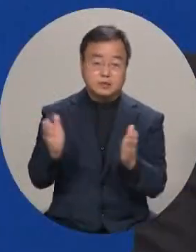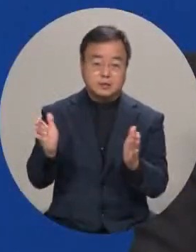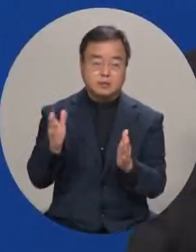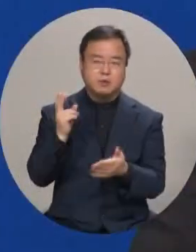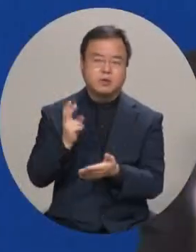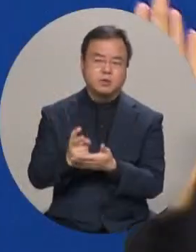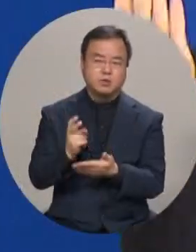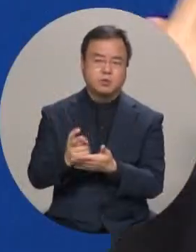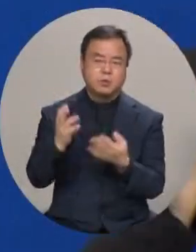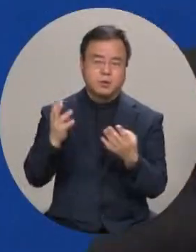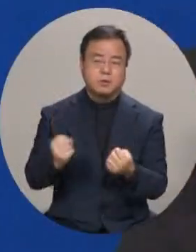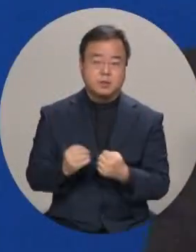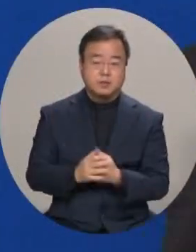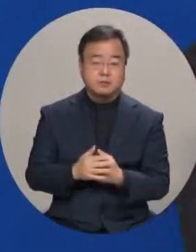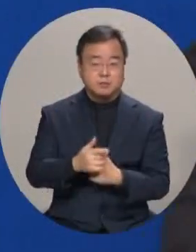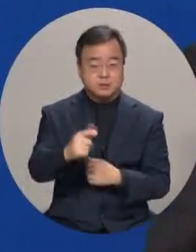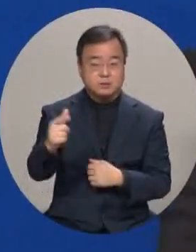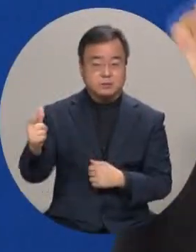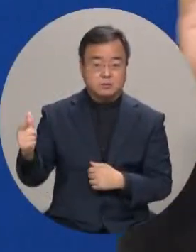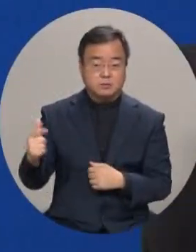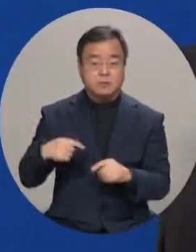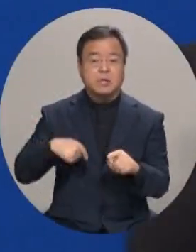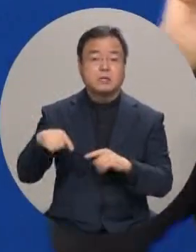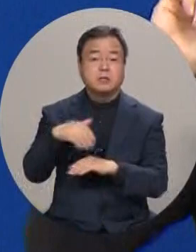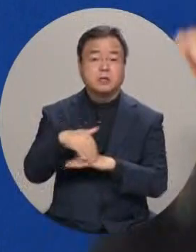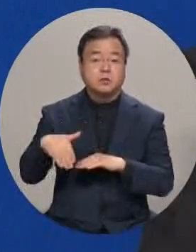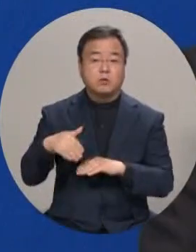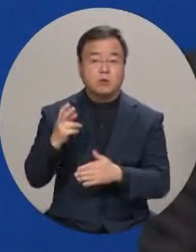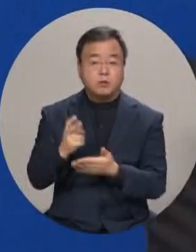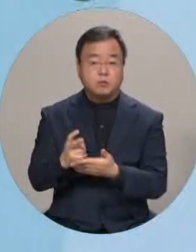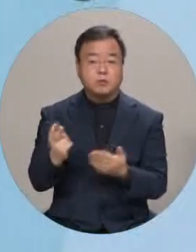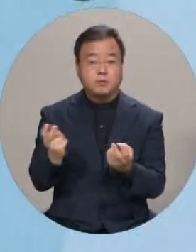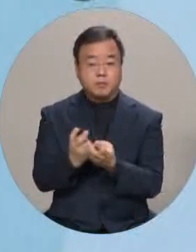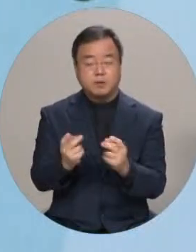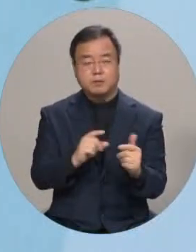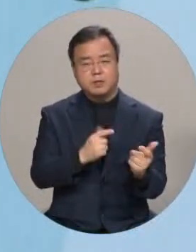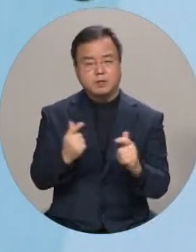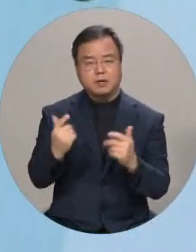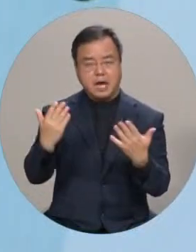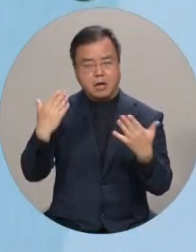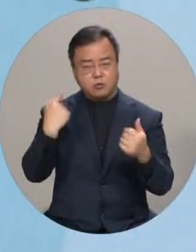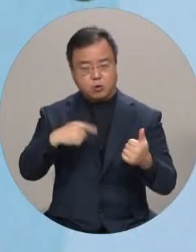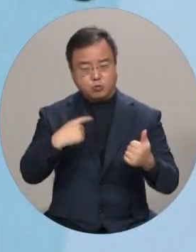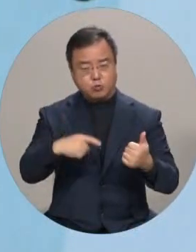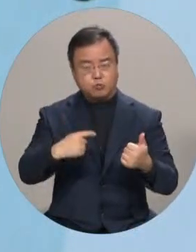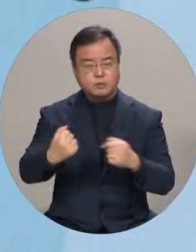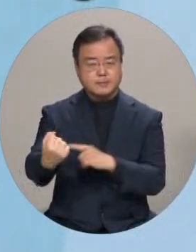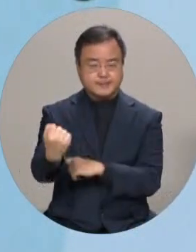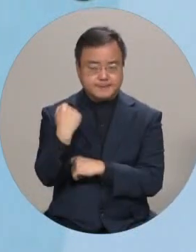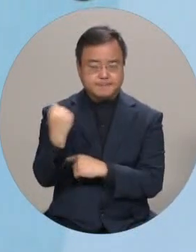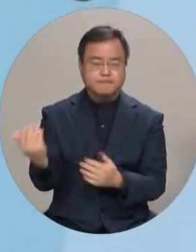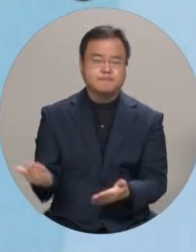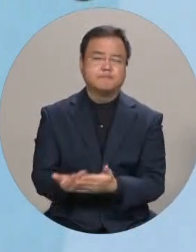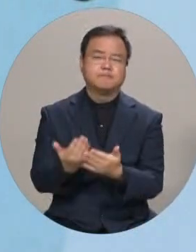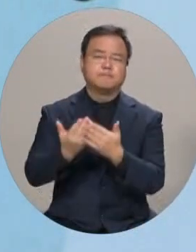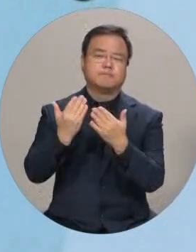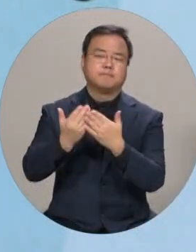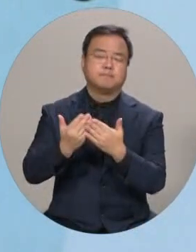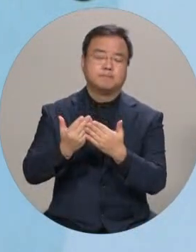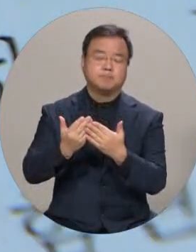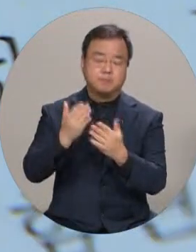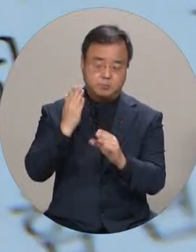그런데 이런 이제 제도들이요, 학교의 교육적 해결 역량을 높이는 데 이제 사용되는 게 중점적으로 가동되는